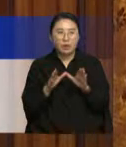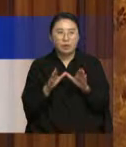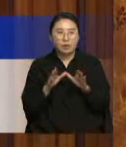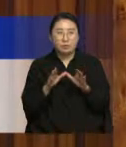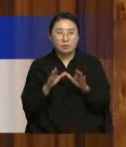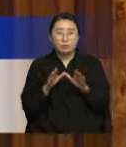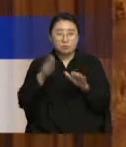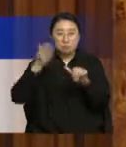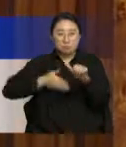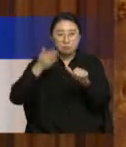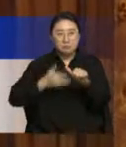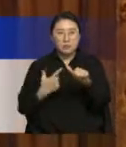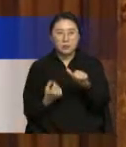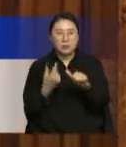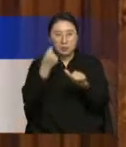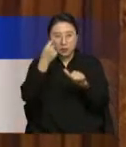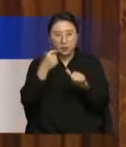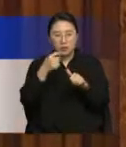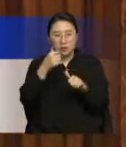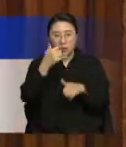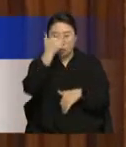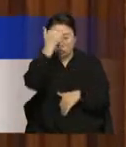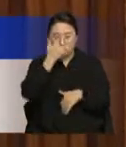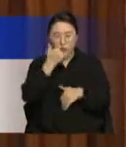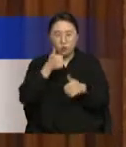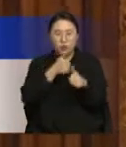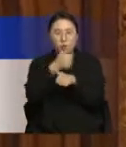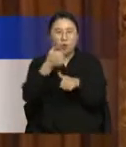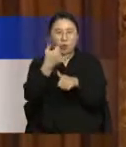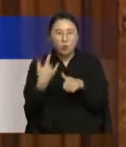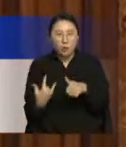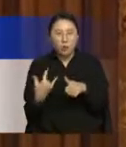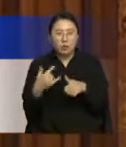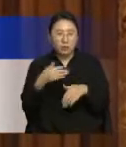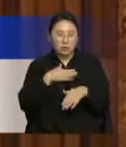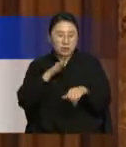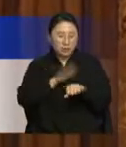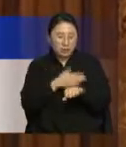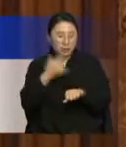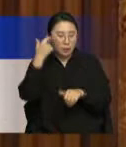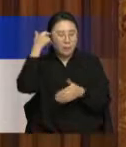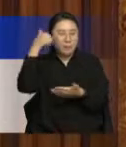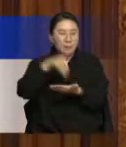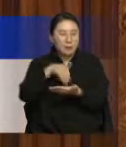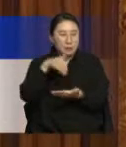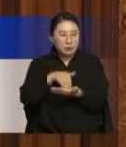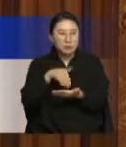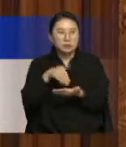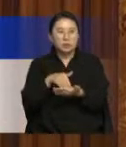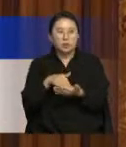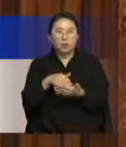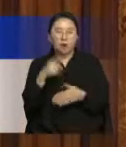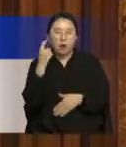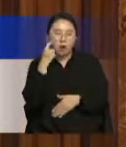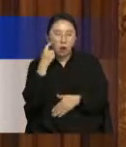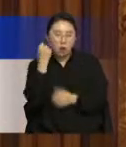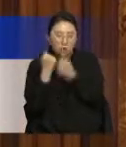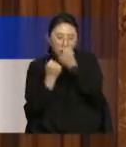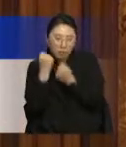요청한다. 5시간 시일 내에 윤리를 구성하여 자신의 잘못을 반성 없이 거짓 해명에